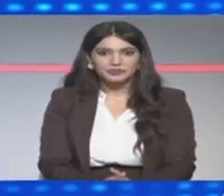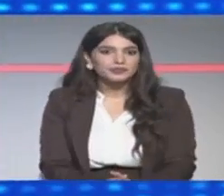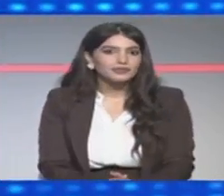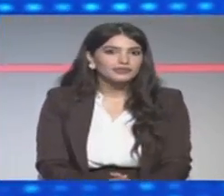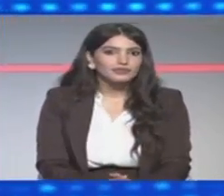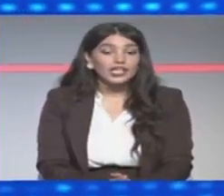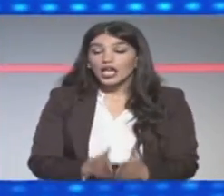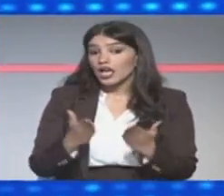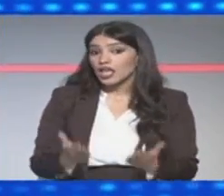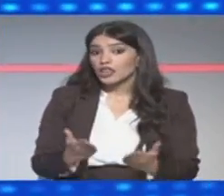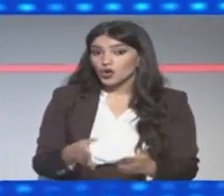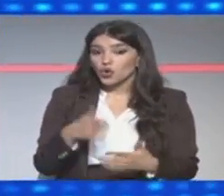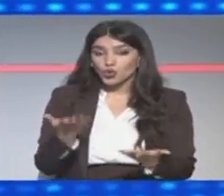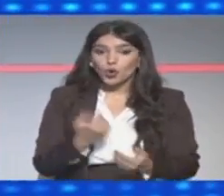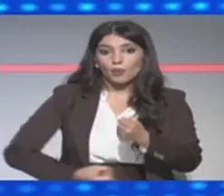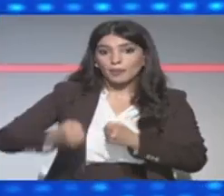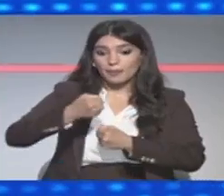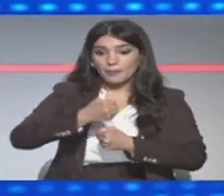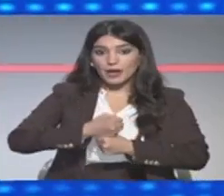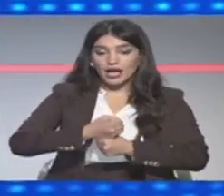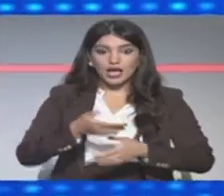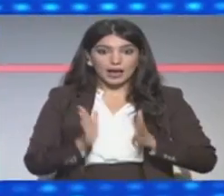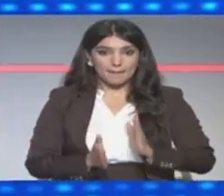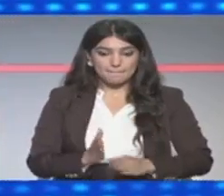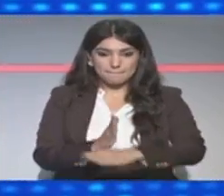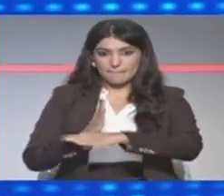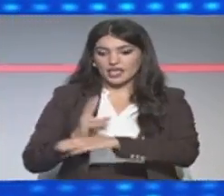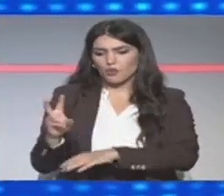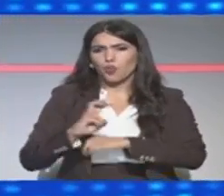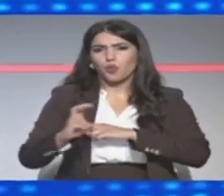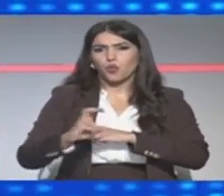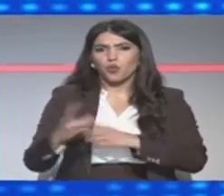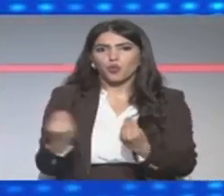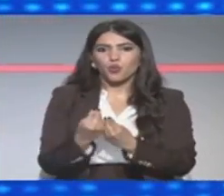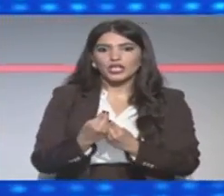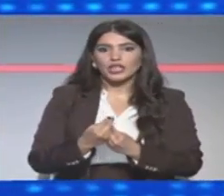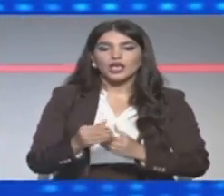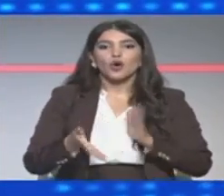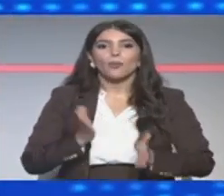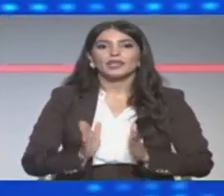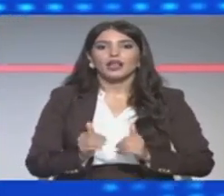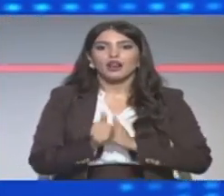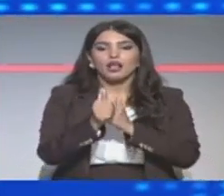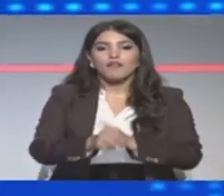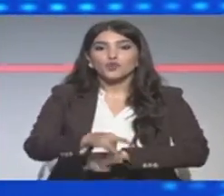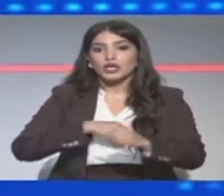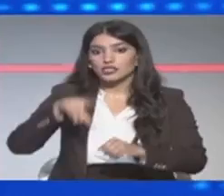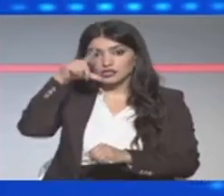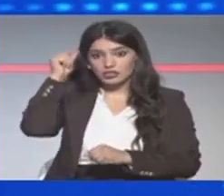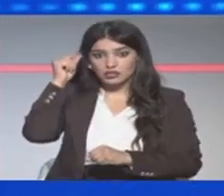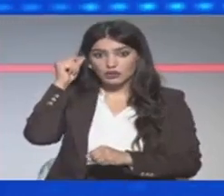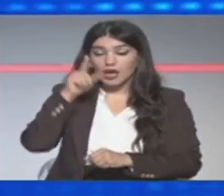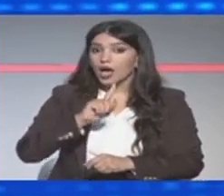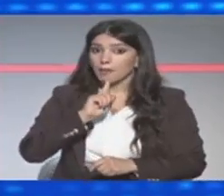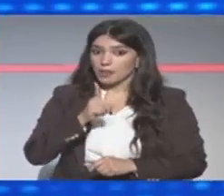هذا وتم اليوم تركيز المخبر العسكري المتنقل للتحاليل الجرثومية بالمستشفى الجهوي بولاية سيدي بوزيد